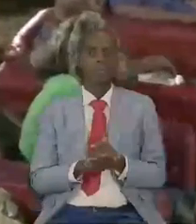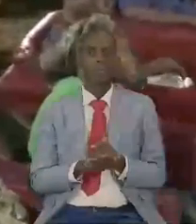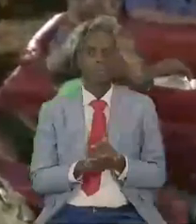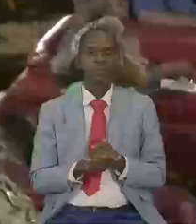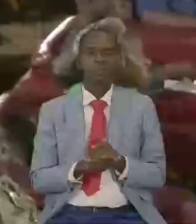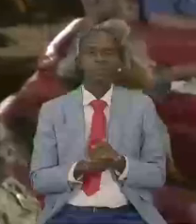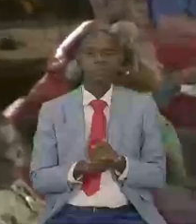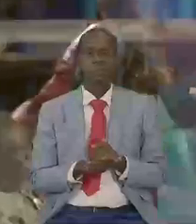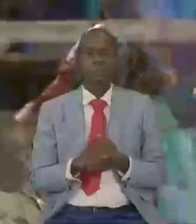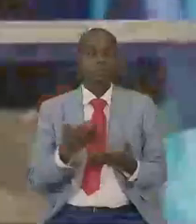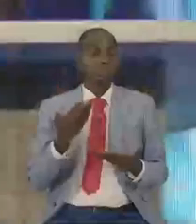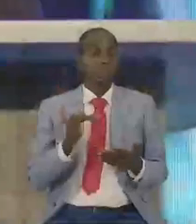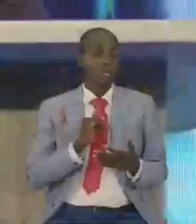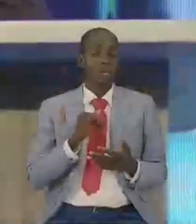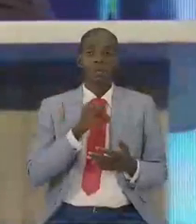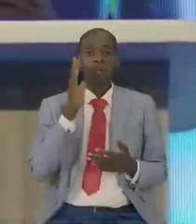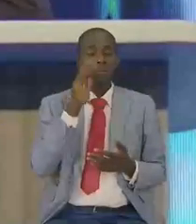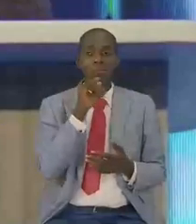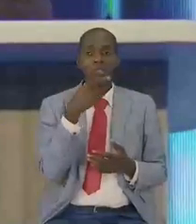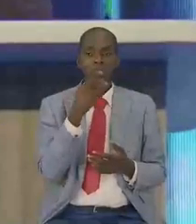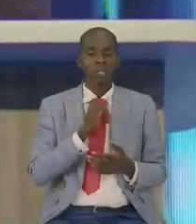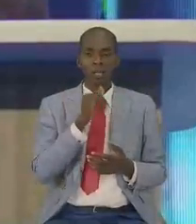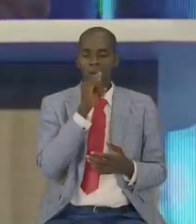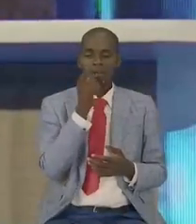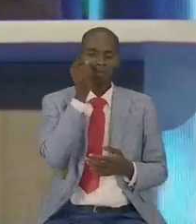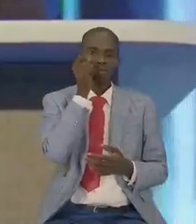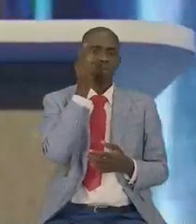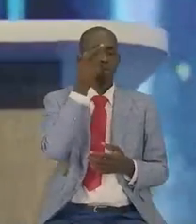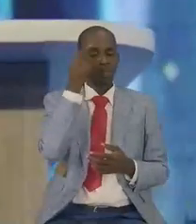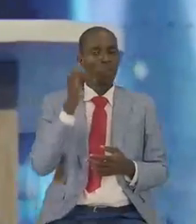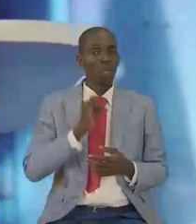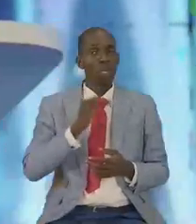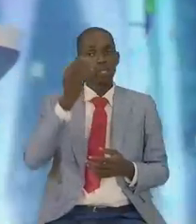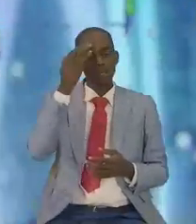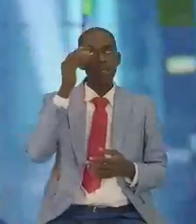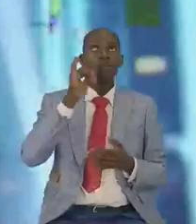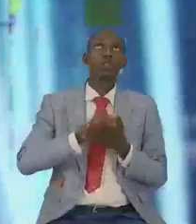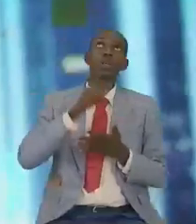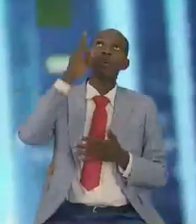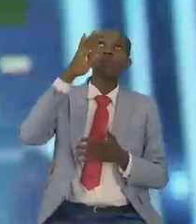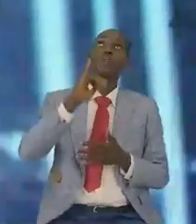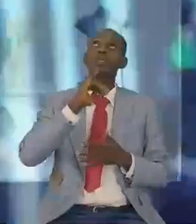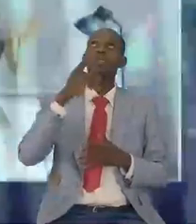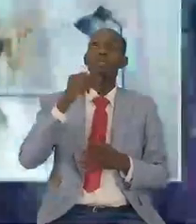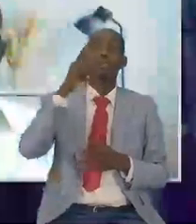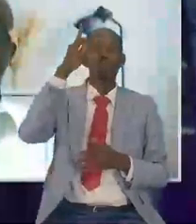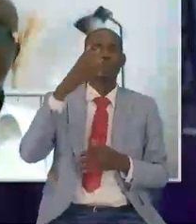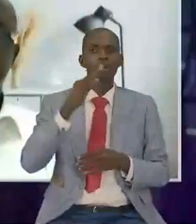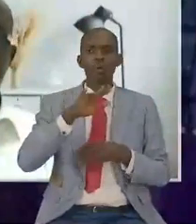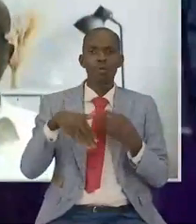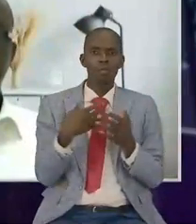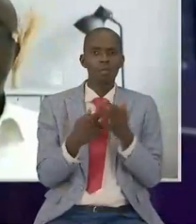tu ne dois pas dire que je suis surpris parce que je sais que Dieu est le Dieu de toute chair.